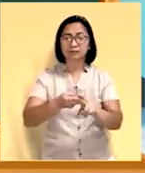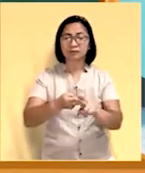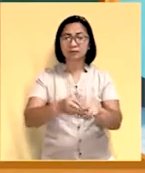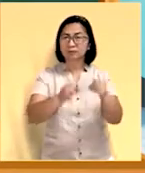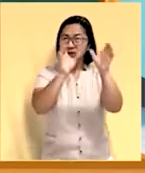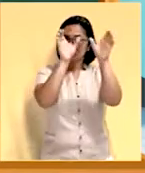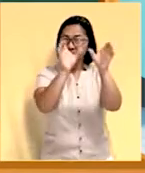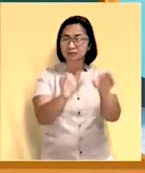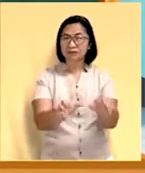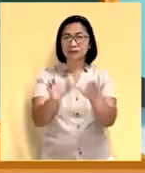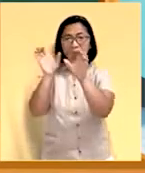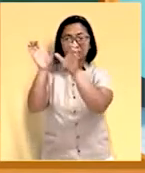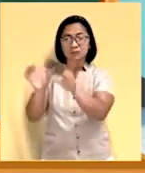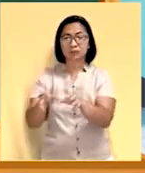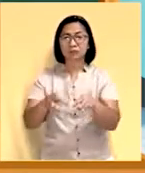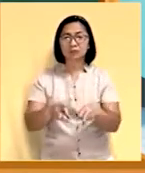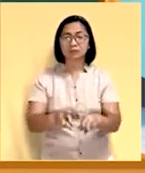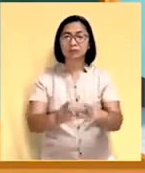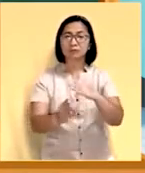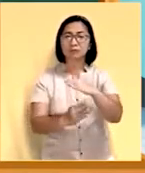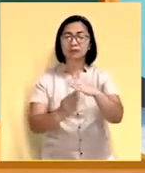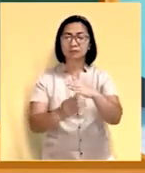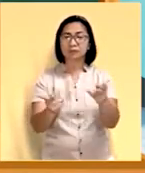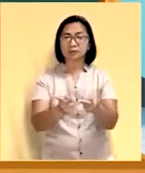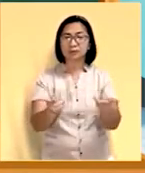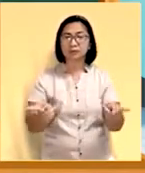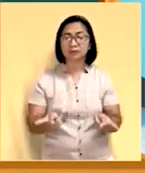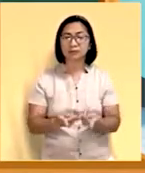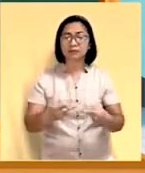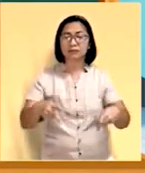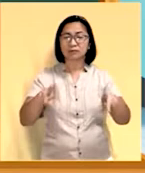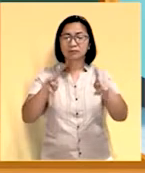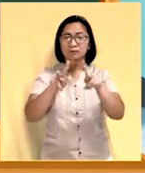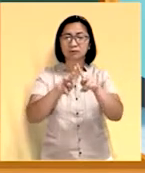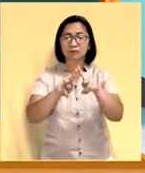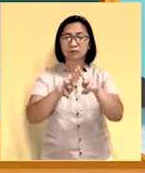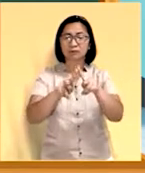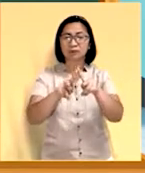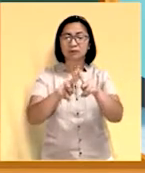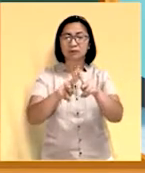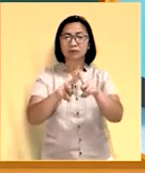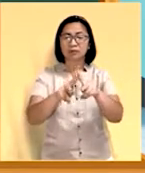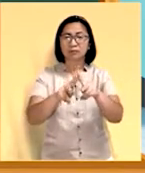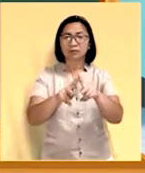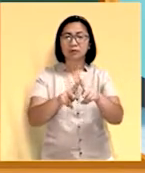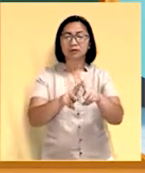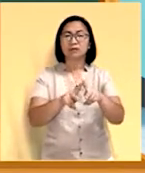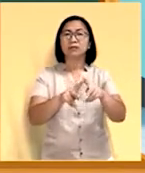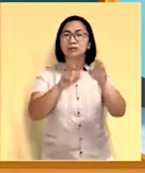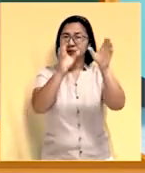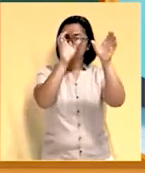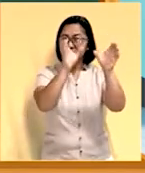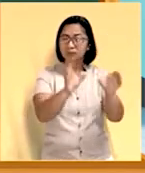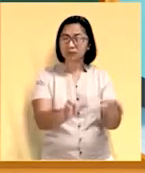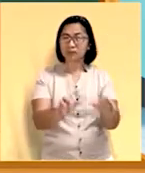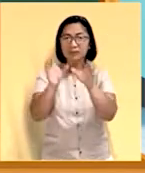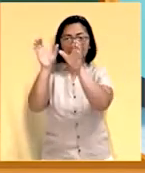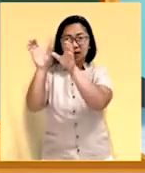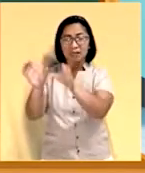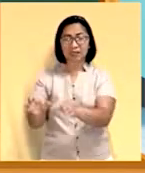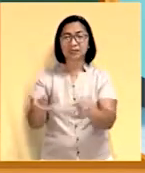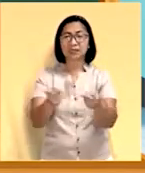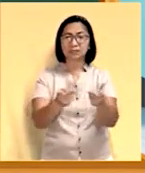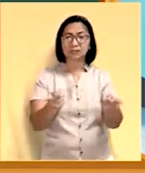sa patayong paraan, batay sa kanilang place value kung saan nakahanay ang kanilang place